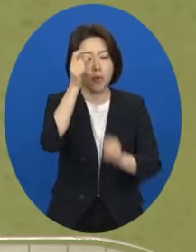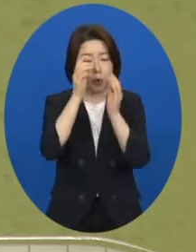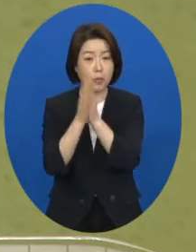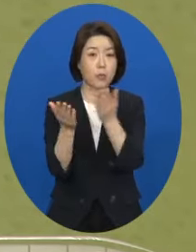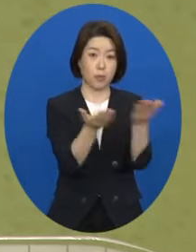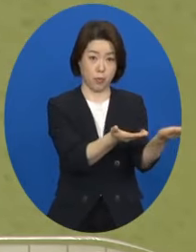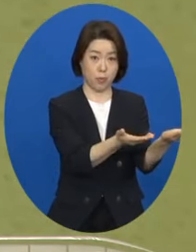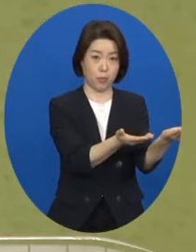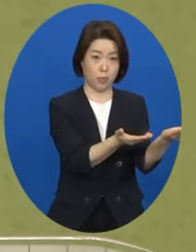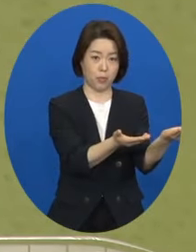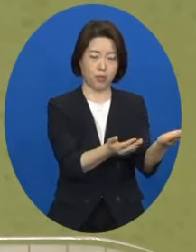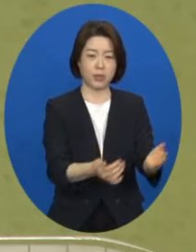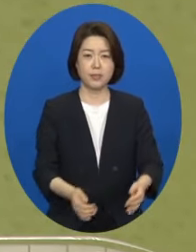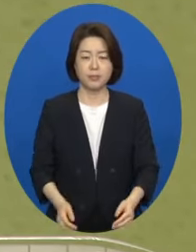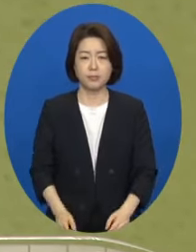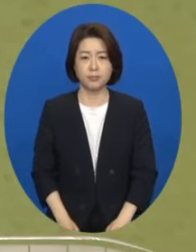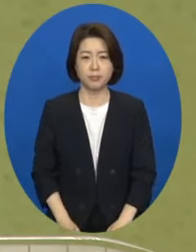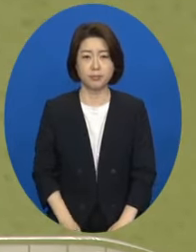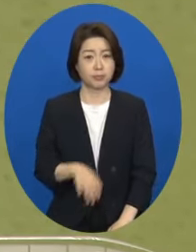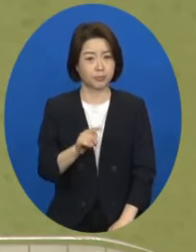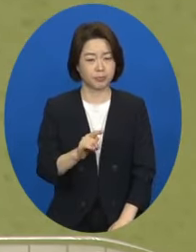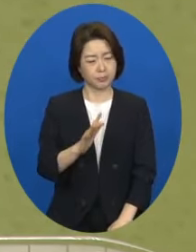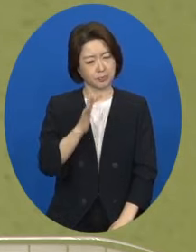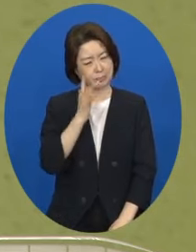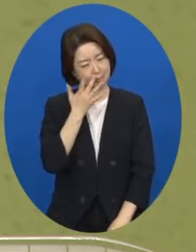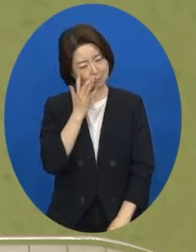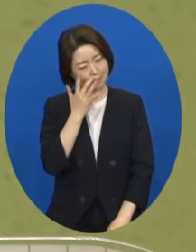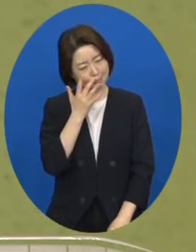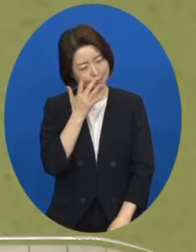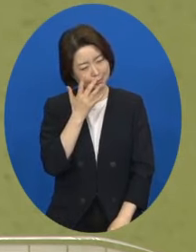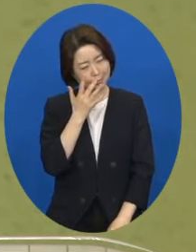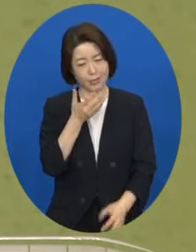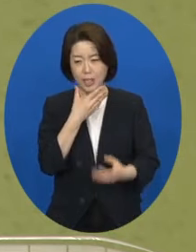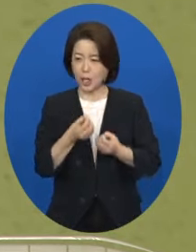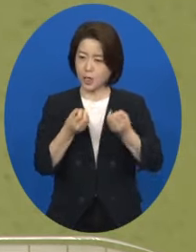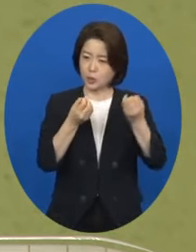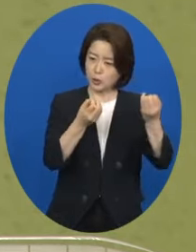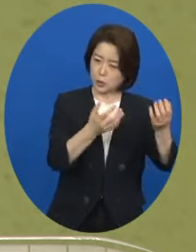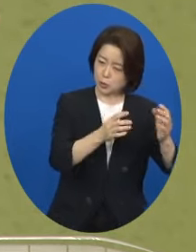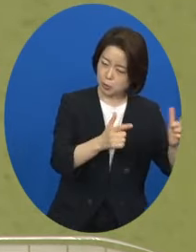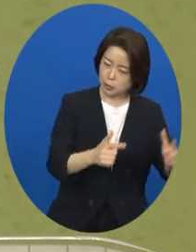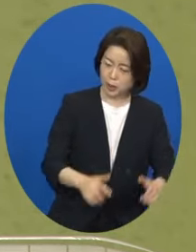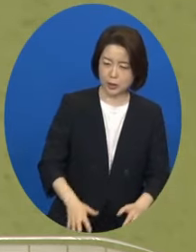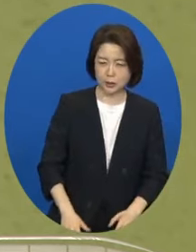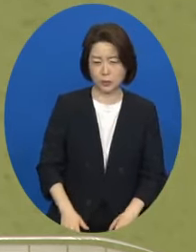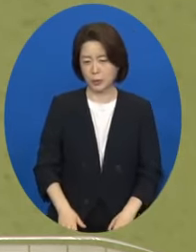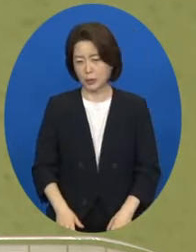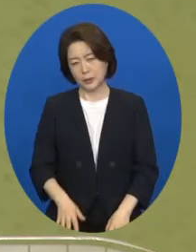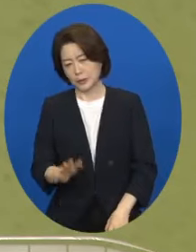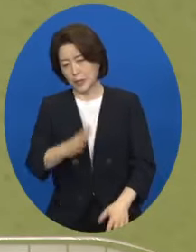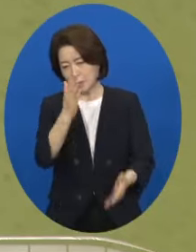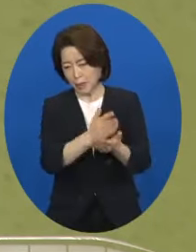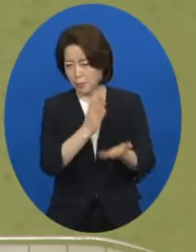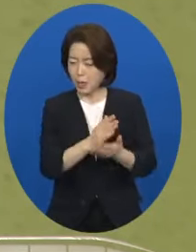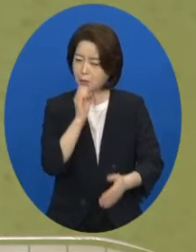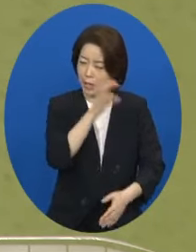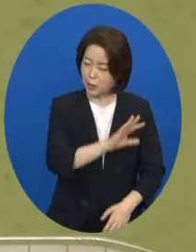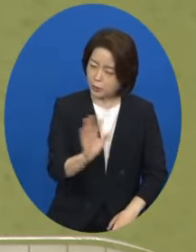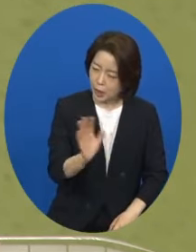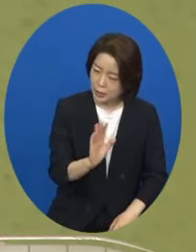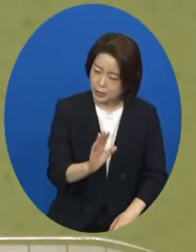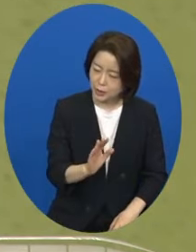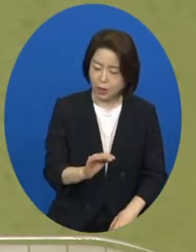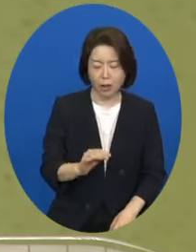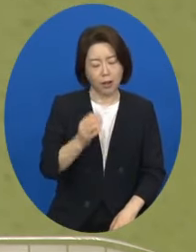해드렸어요. 이게 약간 좀 애매하죠. 뭔가 축복하는 것도 아니고 아닌 것도 아니고 그래서 그러는지 이게